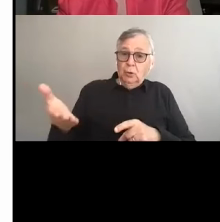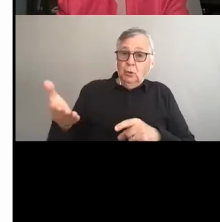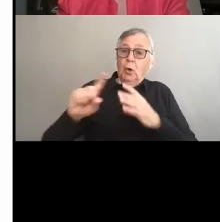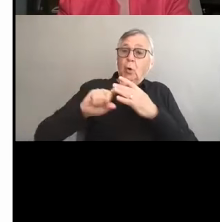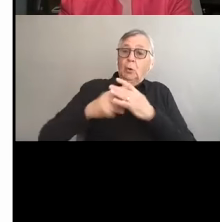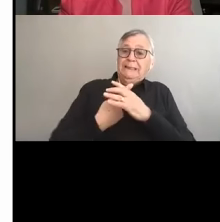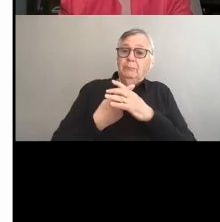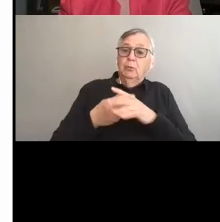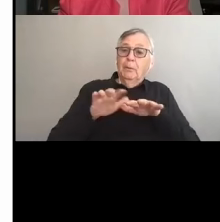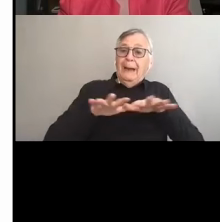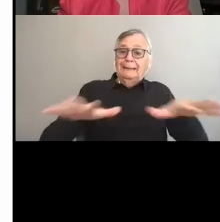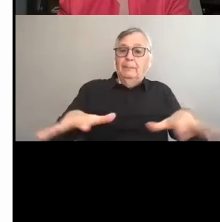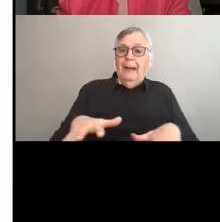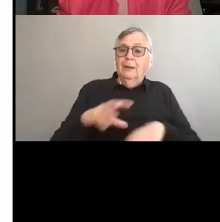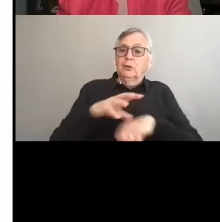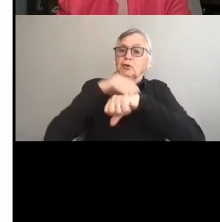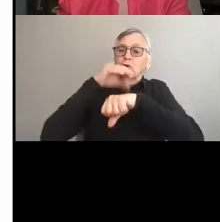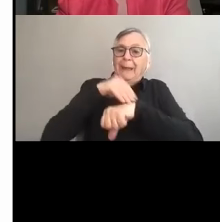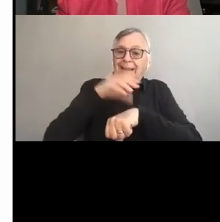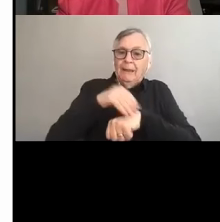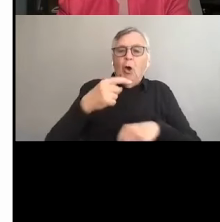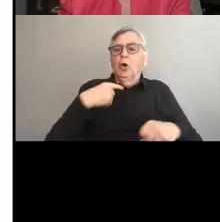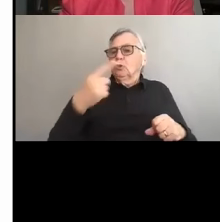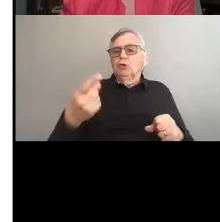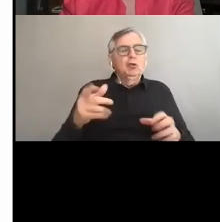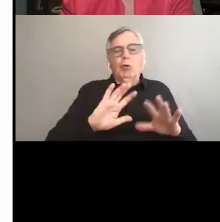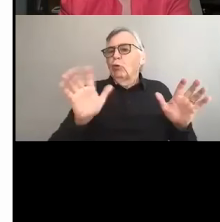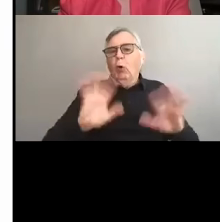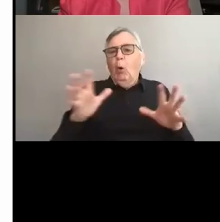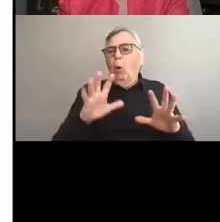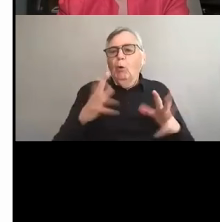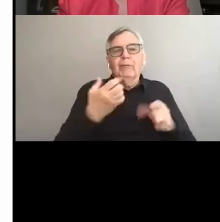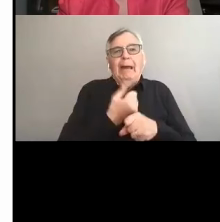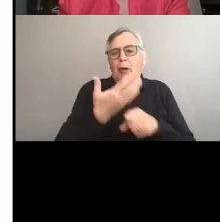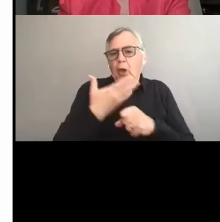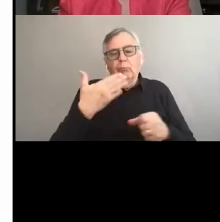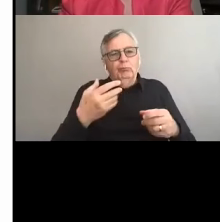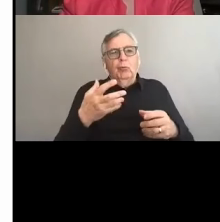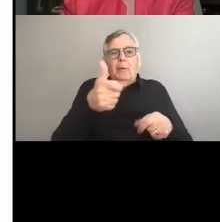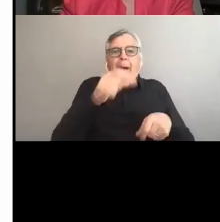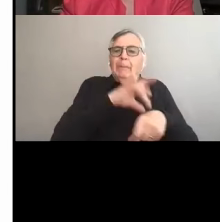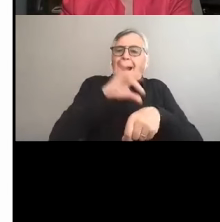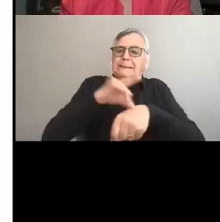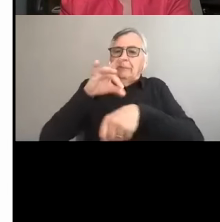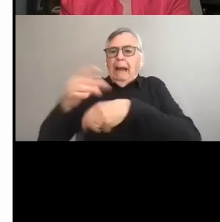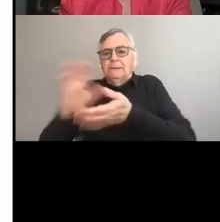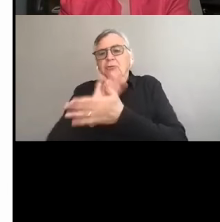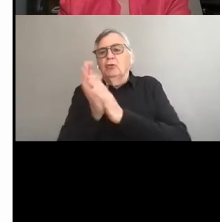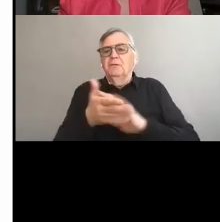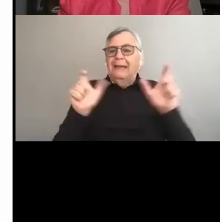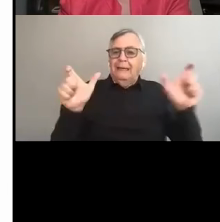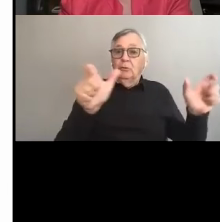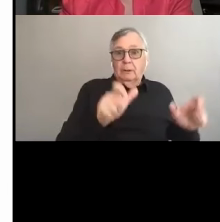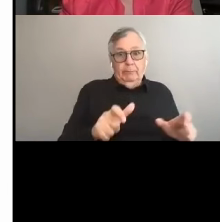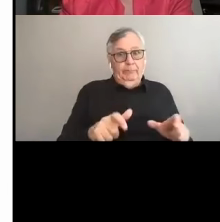de pandémie, comme la Suède. Ils avaient dit: «Oh, nous autres, on ne fera pas grand-chose, on va opter pour l'immunité naturelle». Puis se sont retrouvés avec un